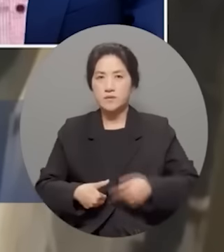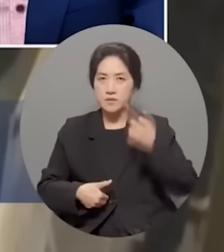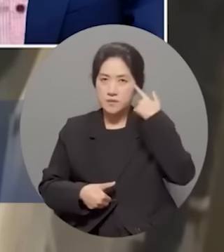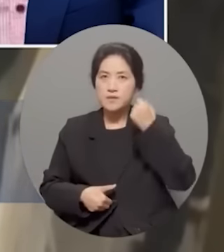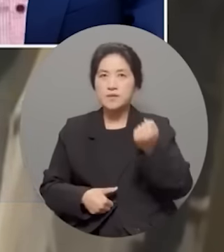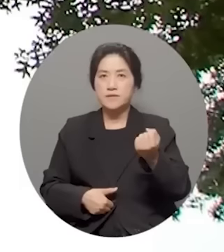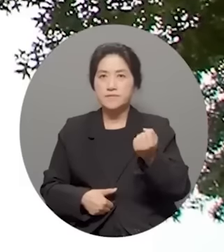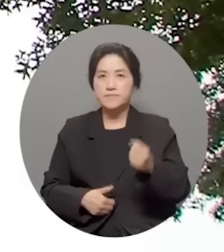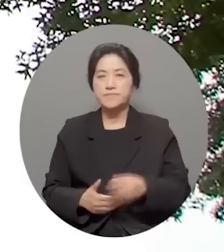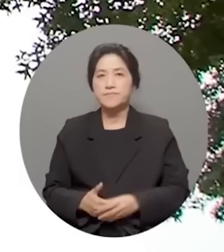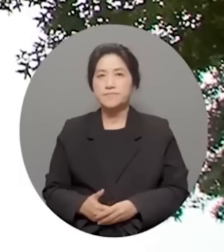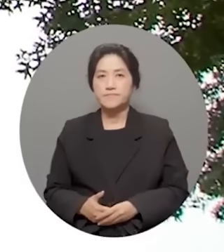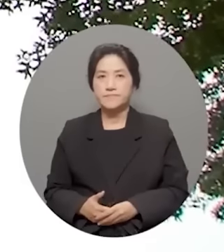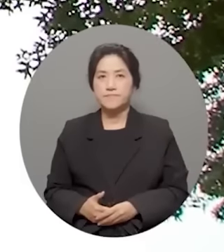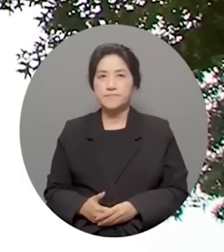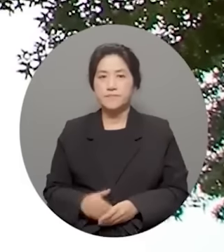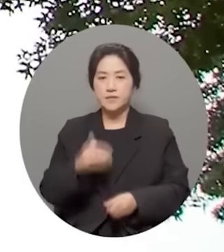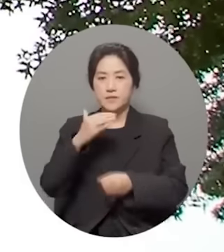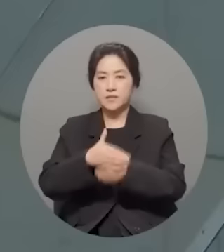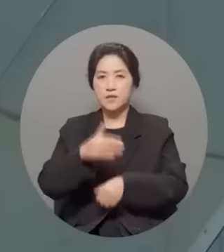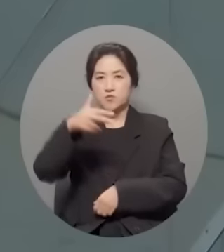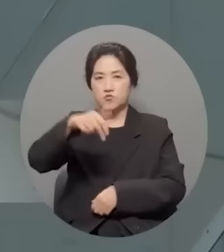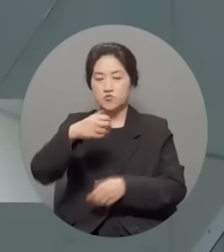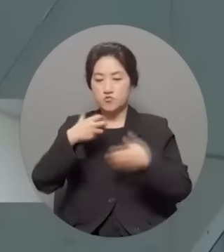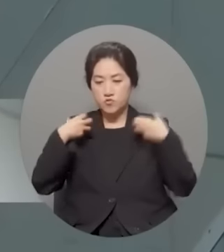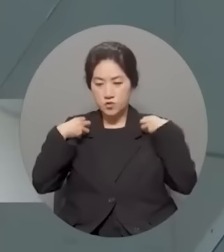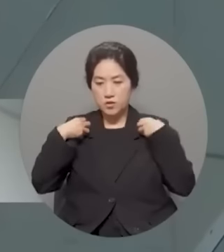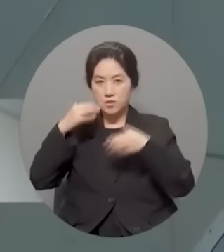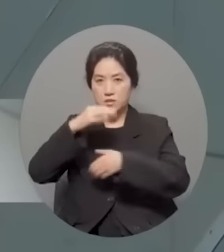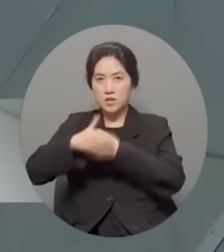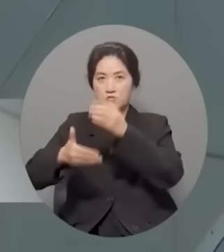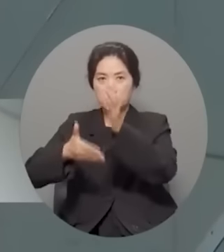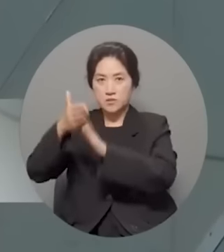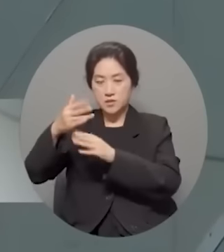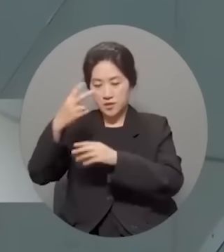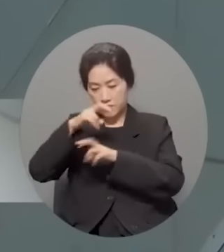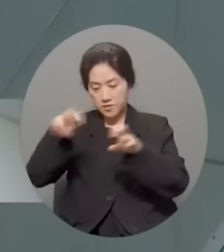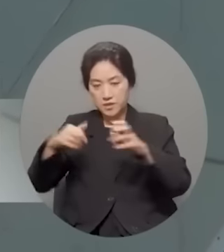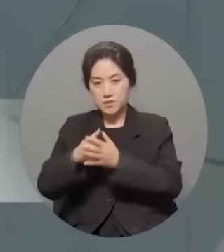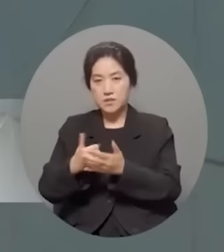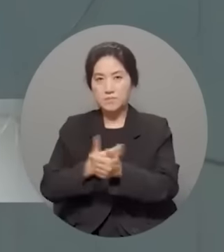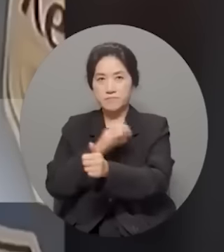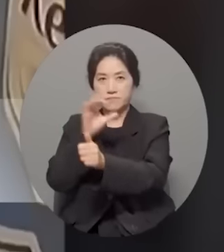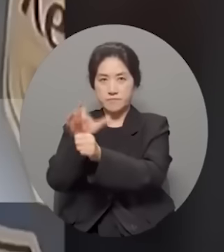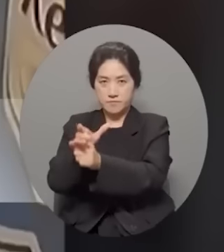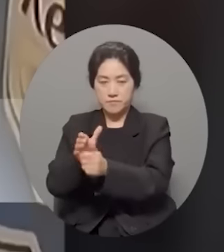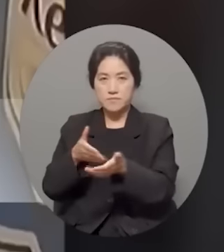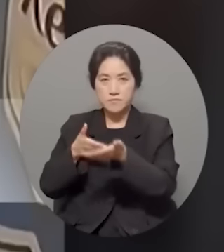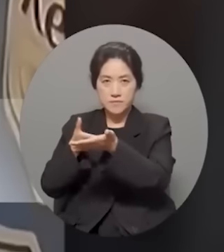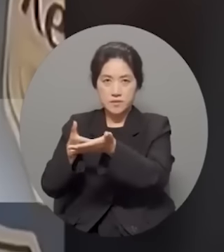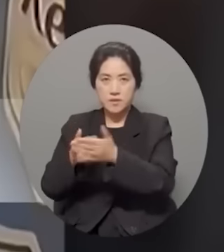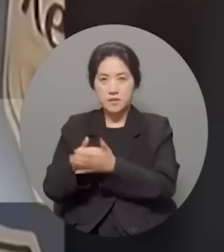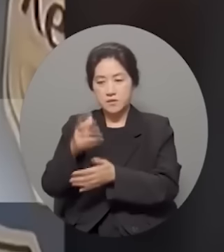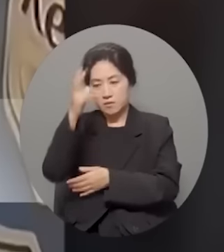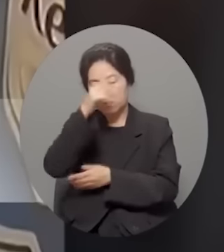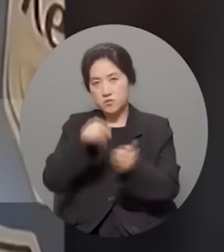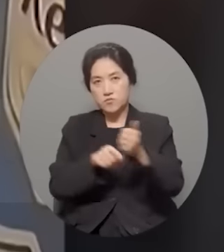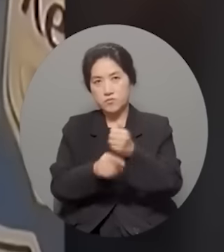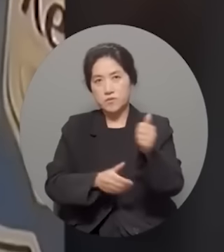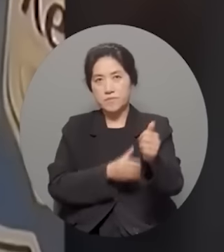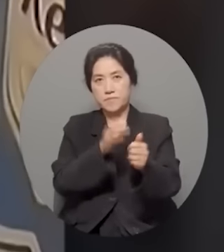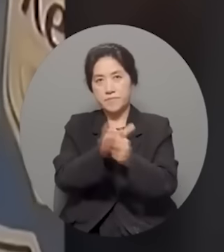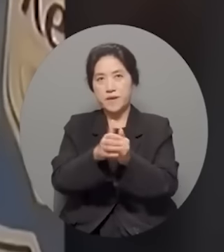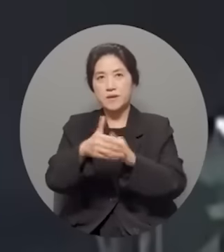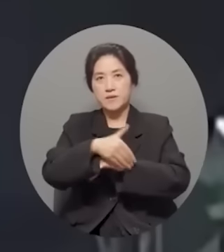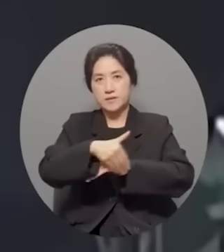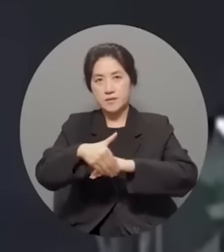저는 보거든 대구 중구청은 대구 시와 자체 감사팀의 진상 조사 요청을 했고 경찰에도 수사를 의뢰할